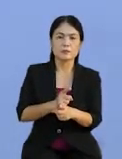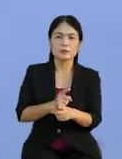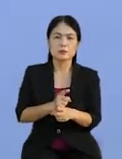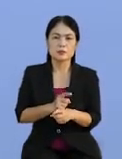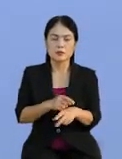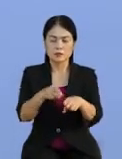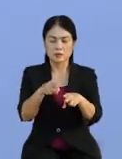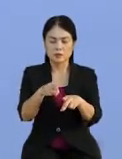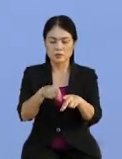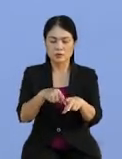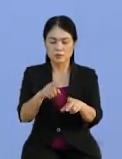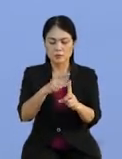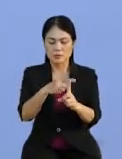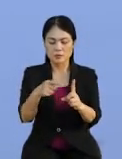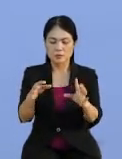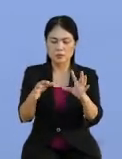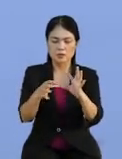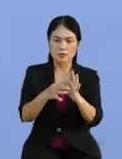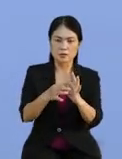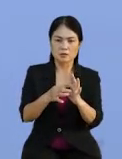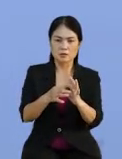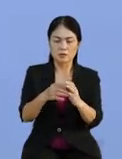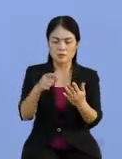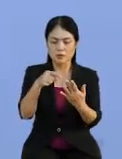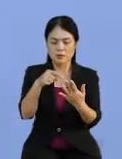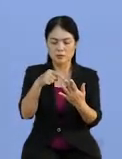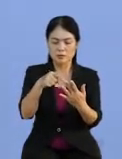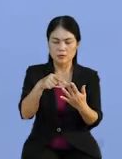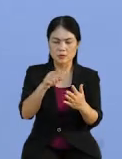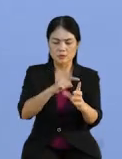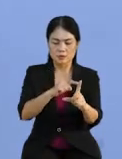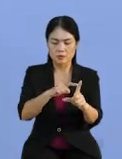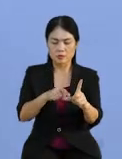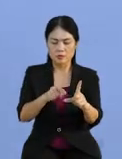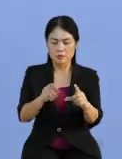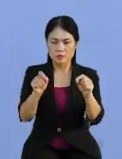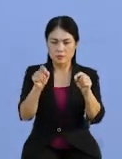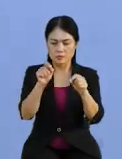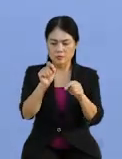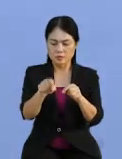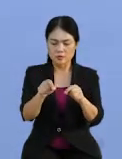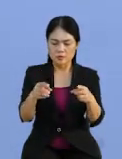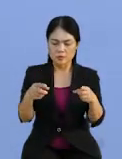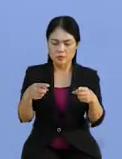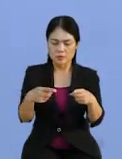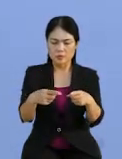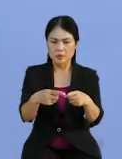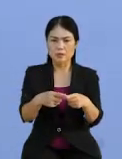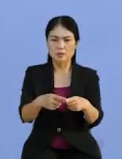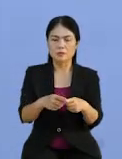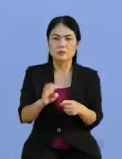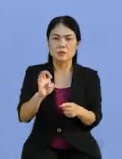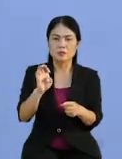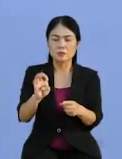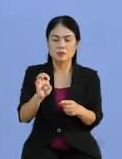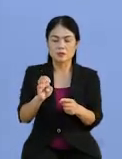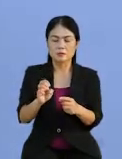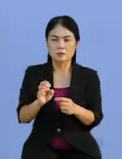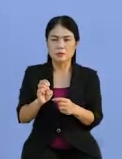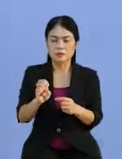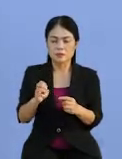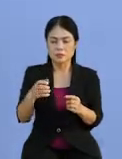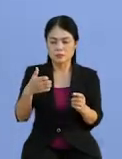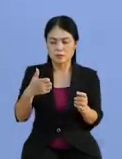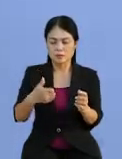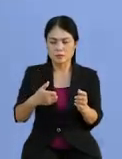cần lắc bàn toát đập bay chót pi cầm pu này mồm ní tới trong nơi tổ sáp rồi bóc nu tiền mình là nơi tổ sáp này